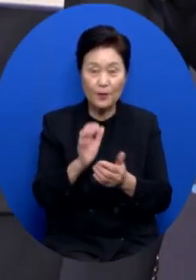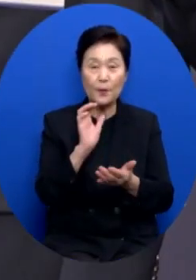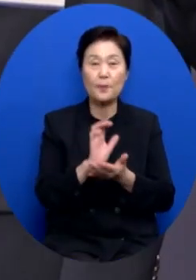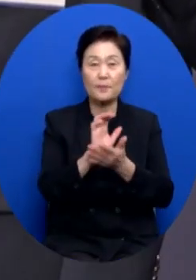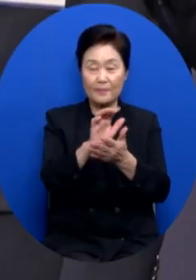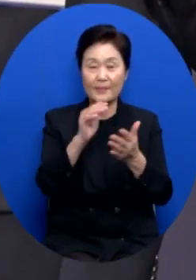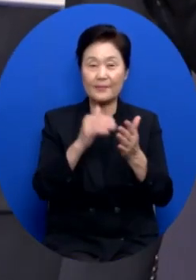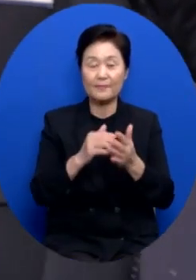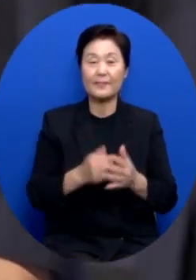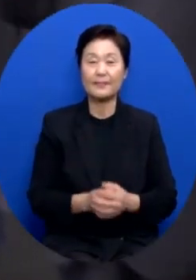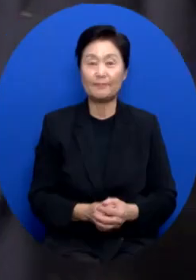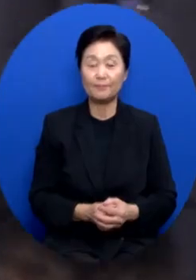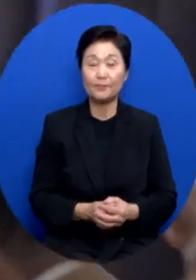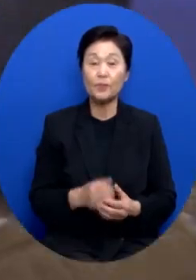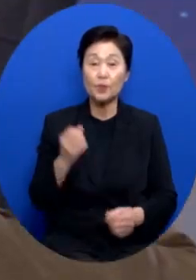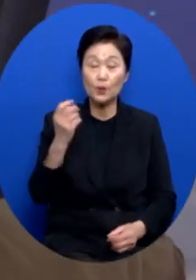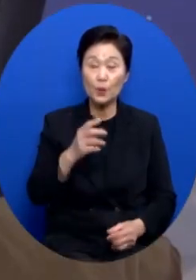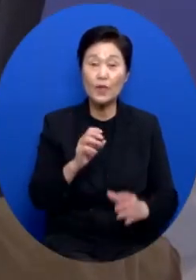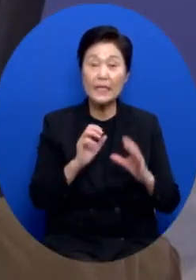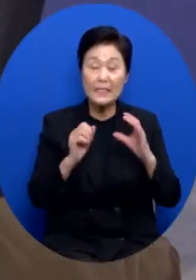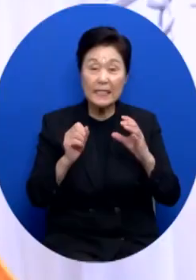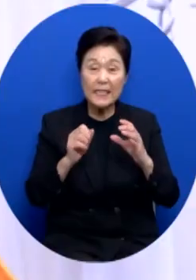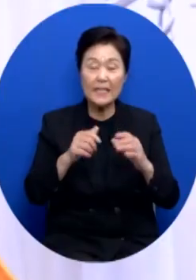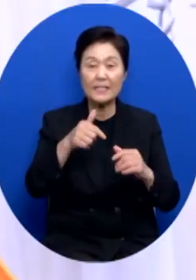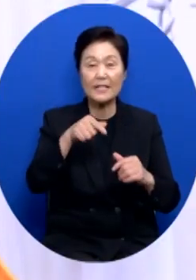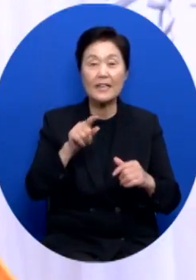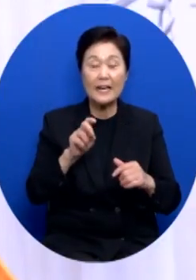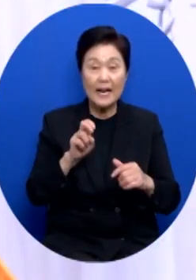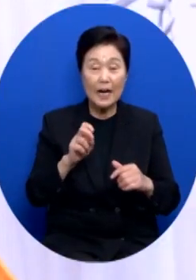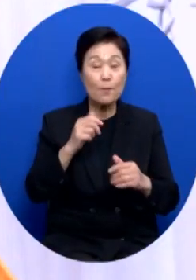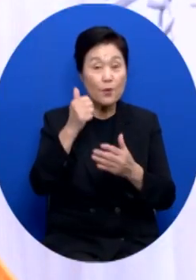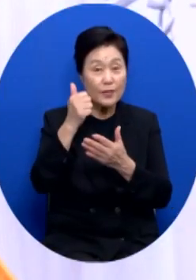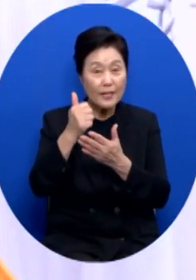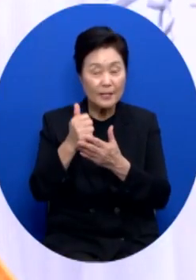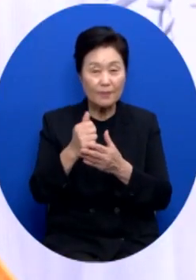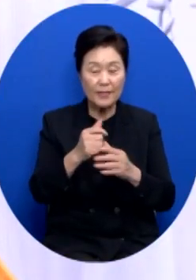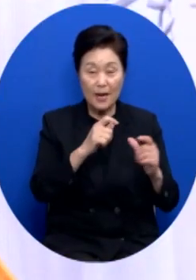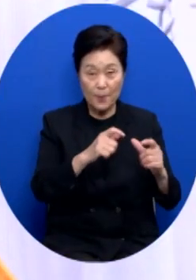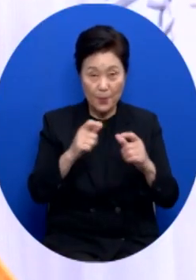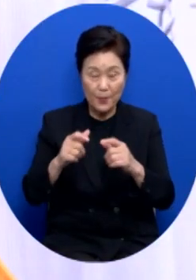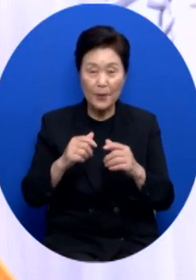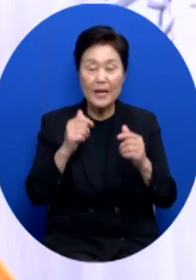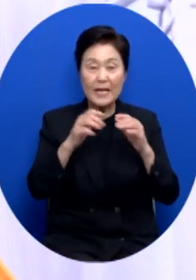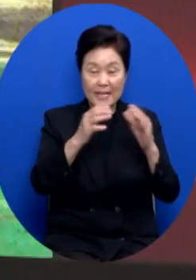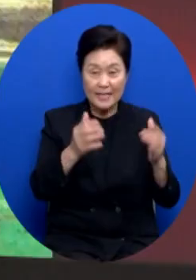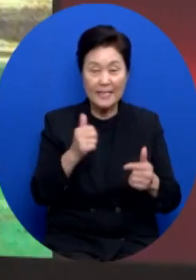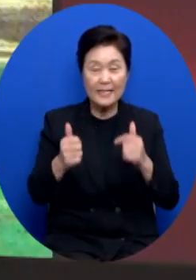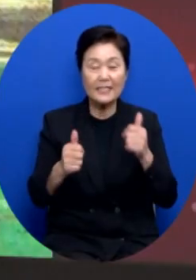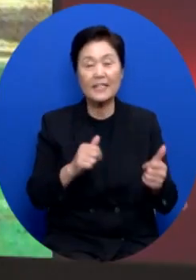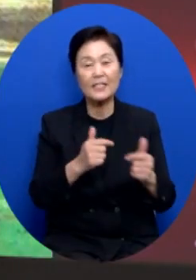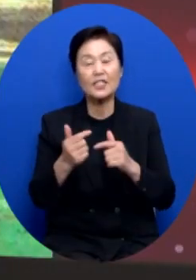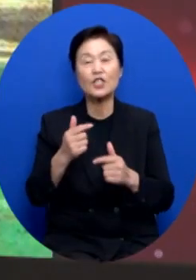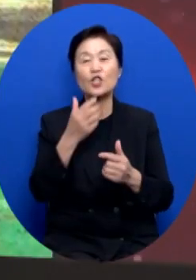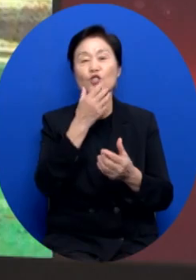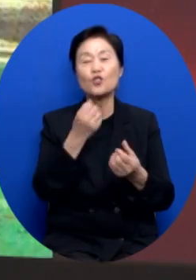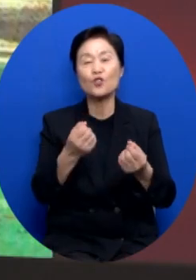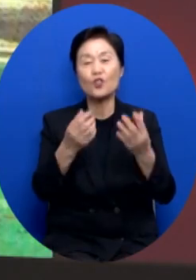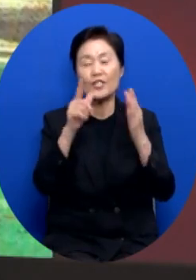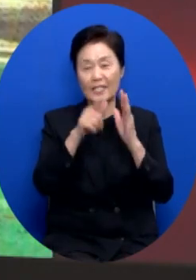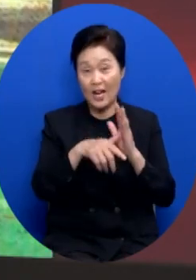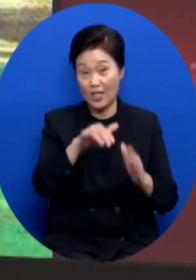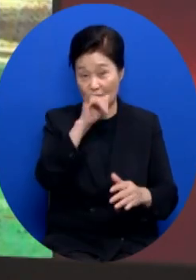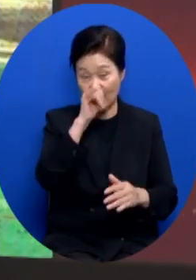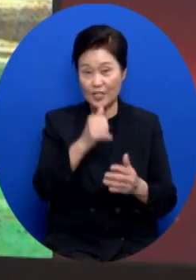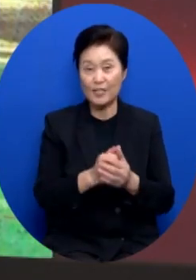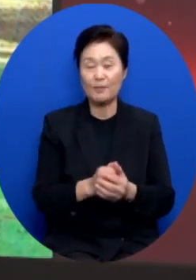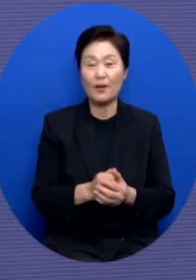전달했습니다. 아울러 CTS 감경철 회장과 각 교계 기관 단체장들의 축사가 이어졌으며 찬양사역자